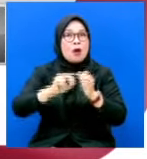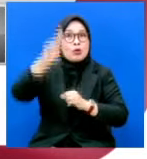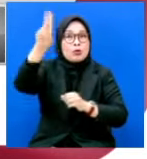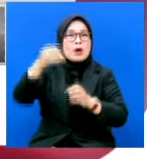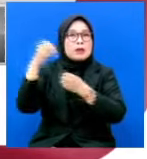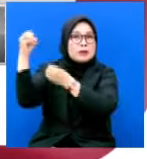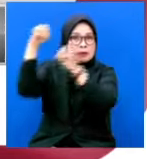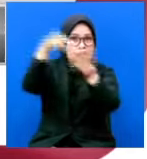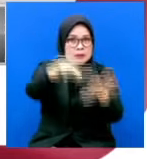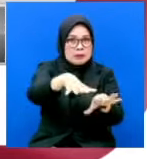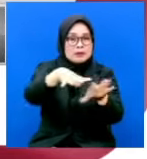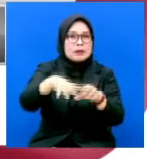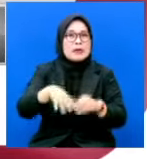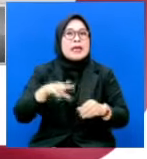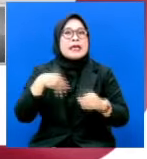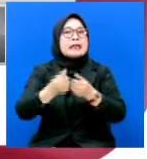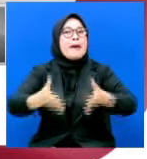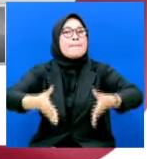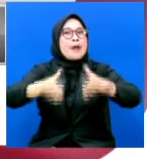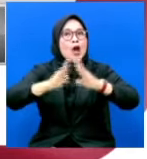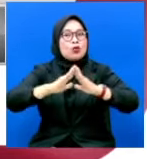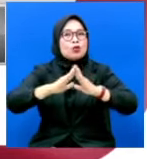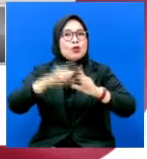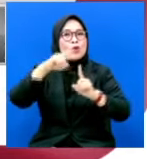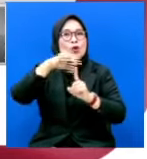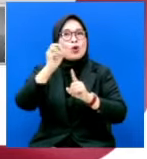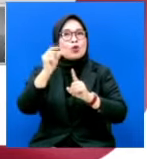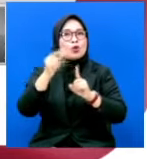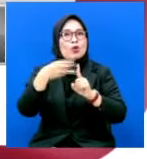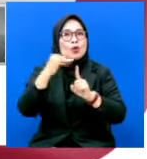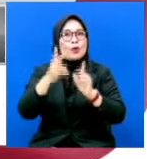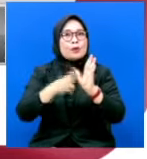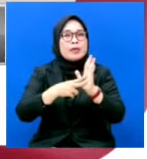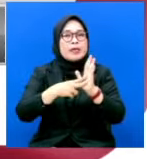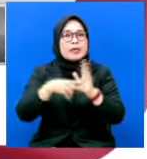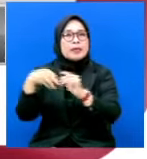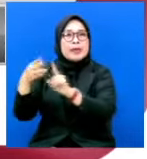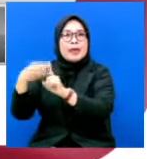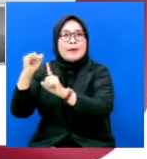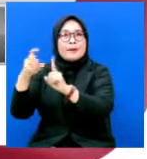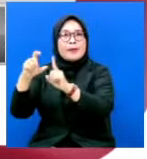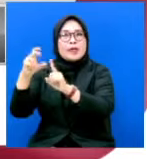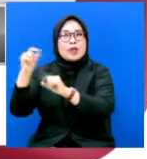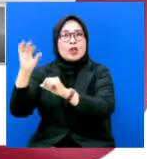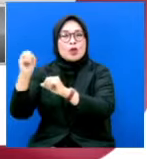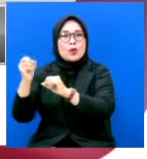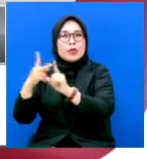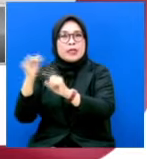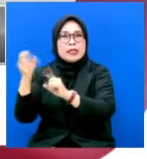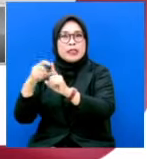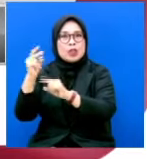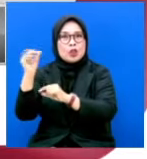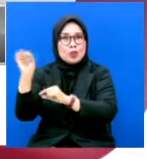pastikan kita akan bangun turbin mikrohidro karena kita punya banyak sumber air yang tersedia di Kabupaten